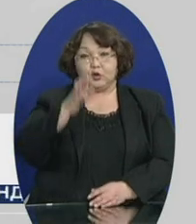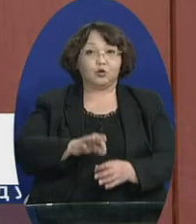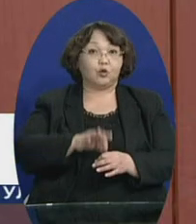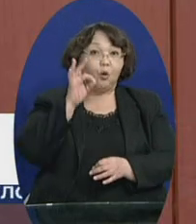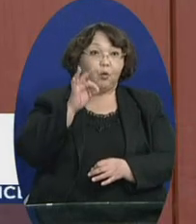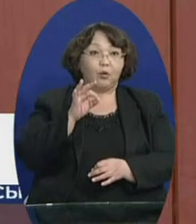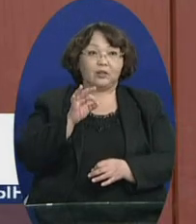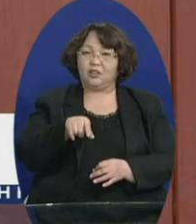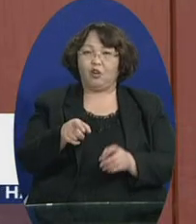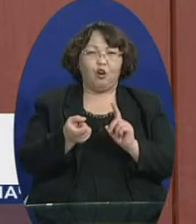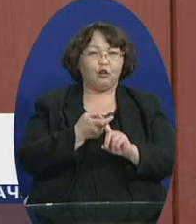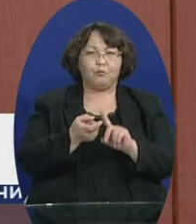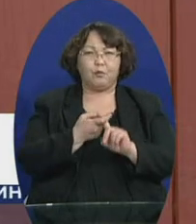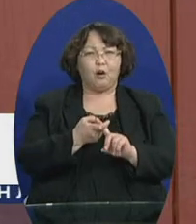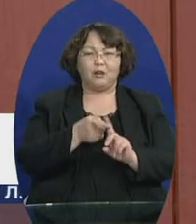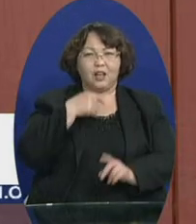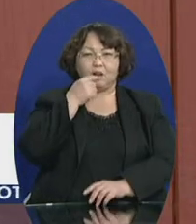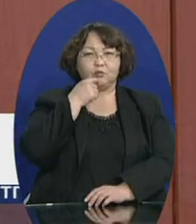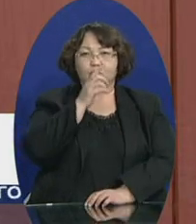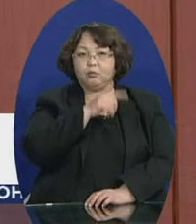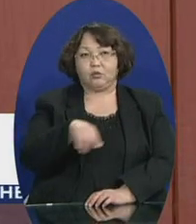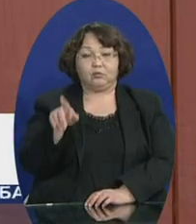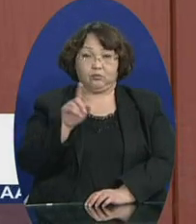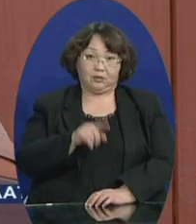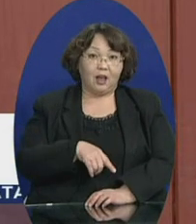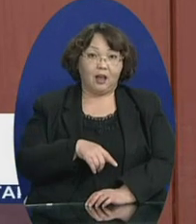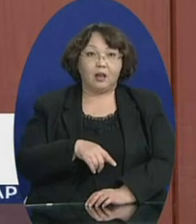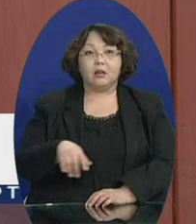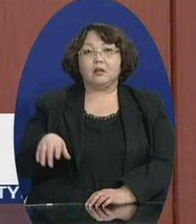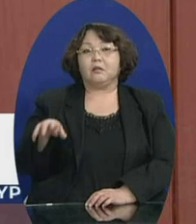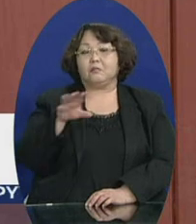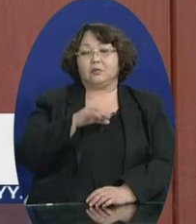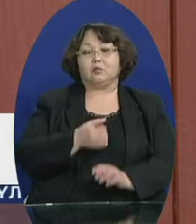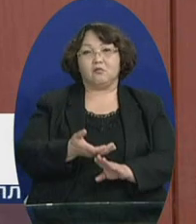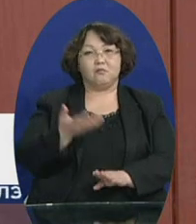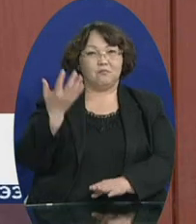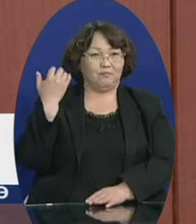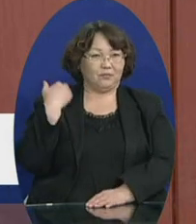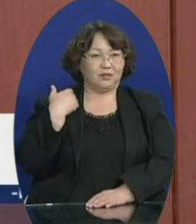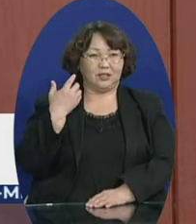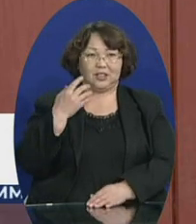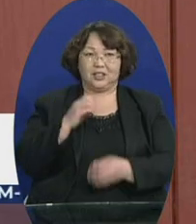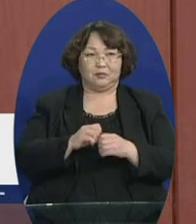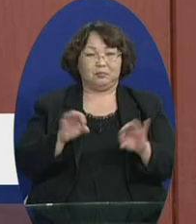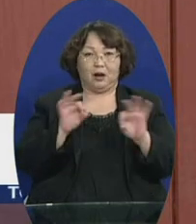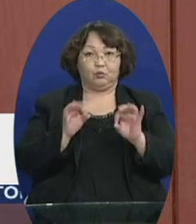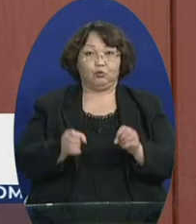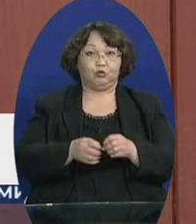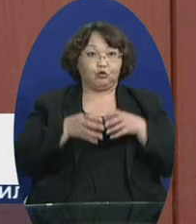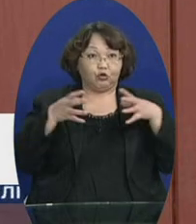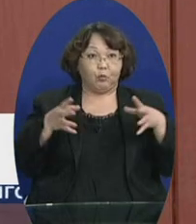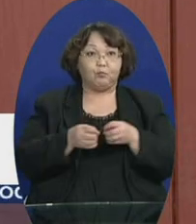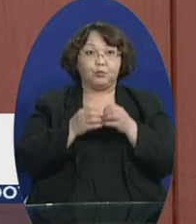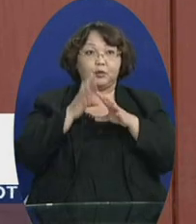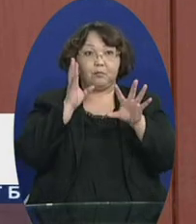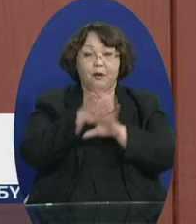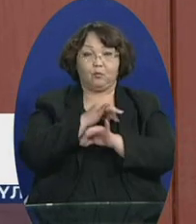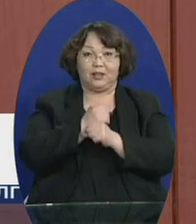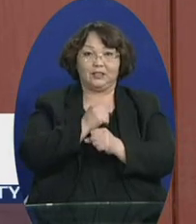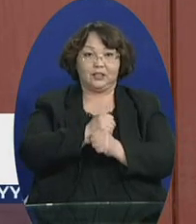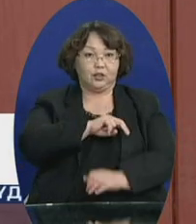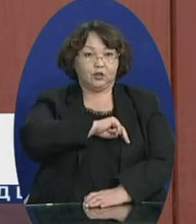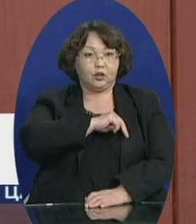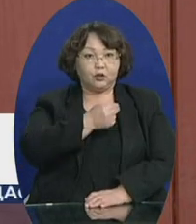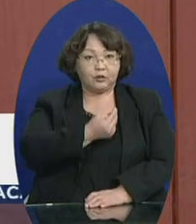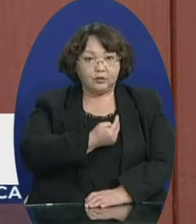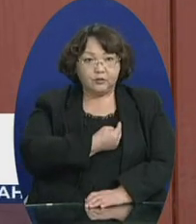бүх хутгаас энэ мэдээж хэрэг бидний хувьд урд өмнө хизээч хийж байгаагүй юм том бүтээн байгуулалтын ажлыг зориг